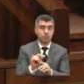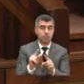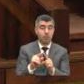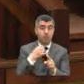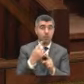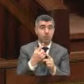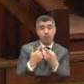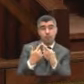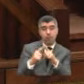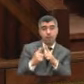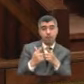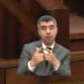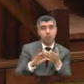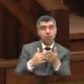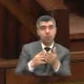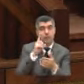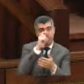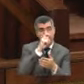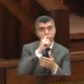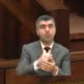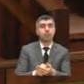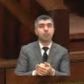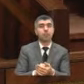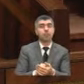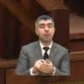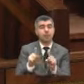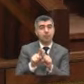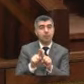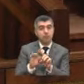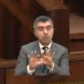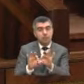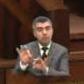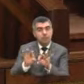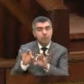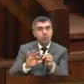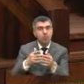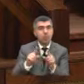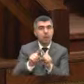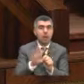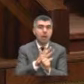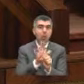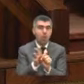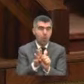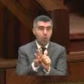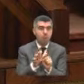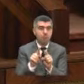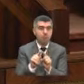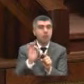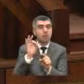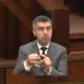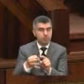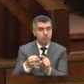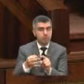يمكنش تستمر هاد القرارات. نتحدث عن التعايش مع الجائحه وليس الانتحار معها. التعايش يقتضي ان